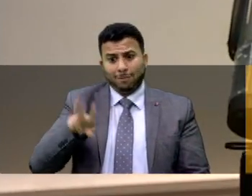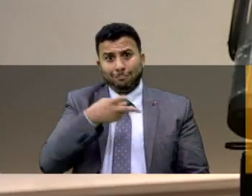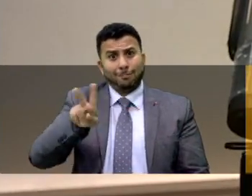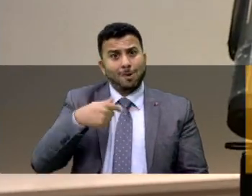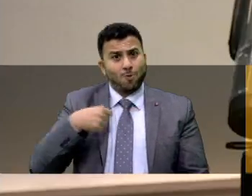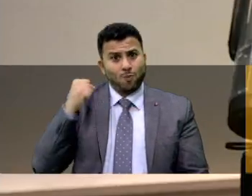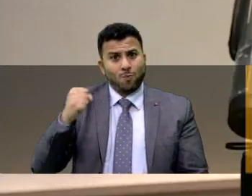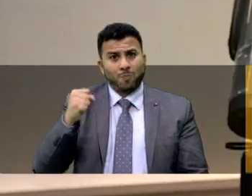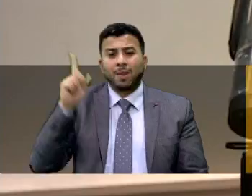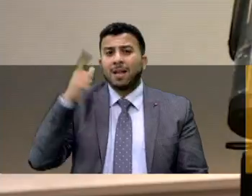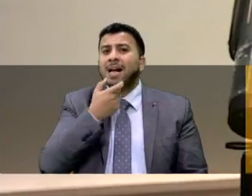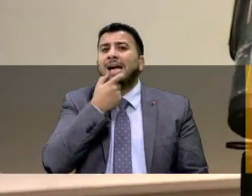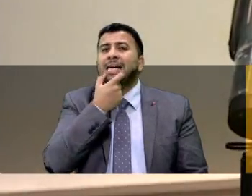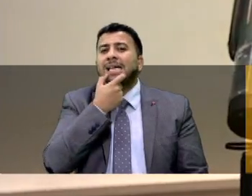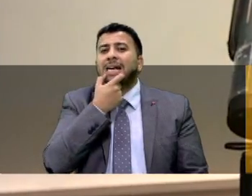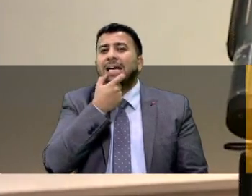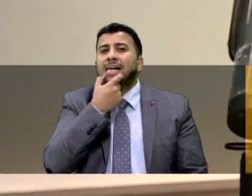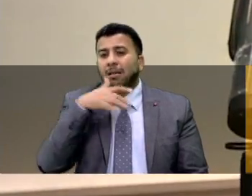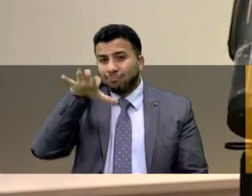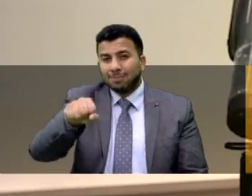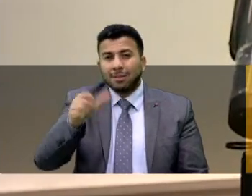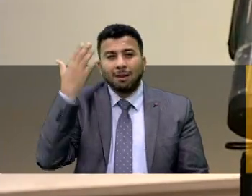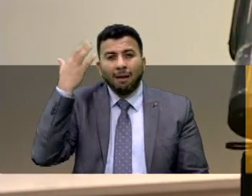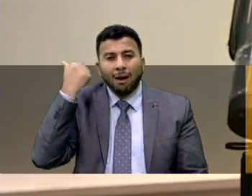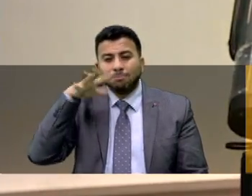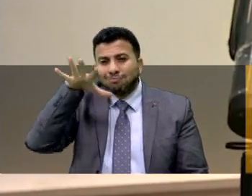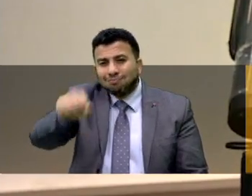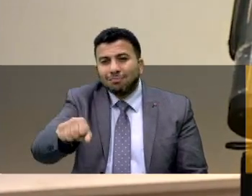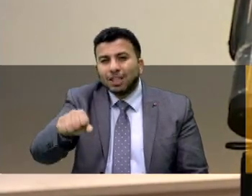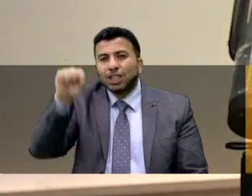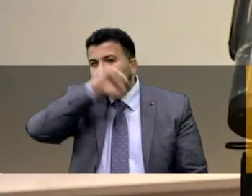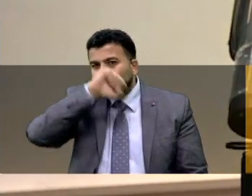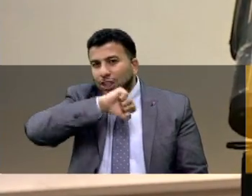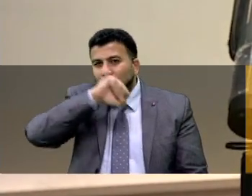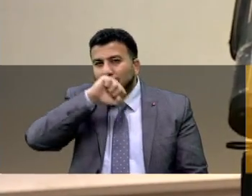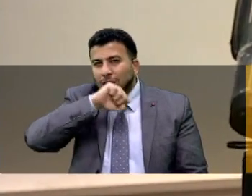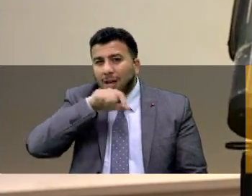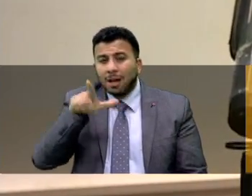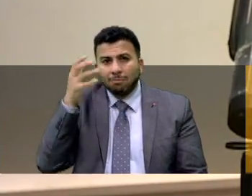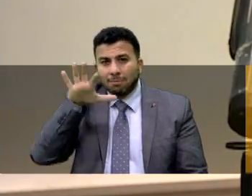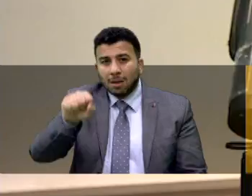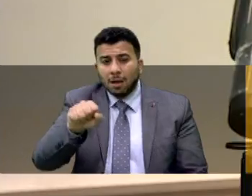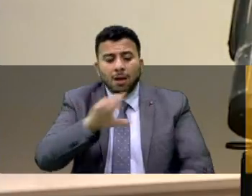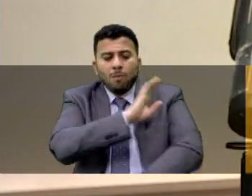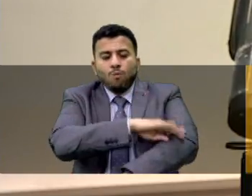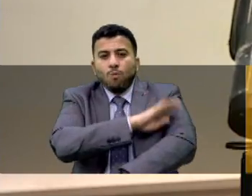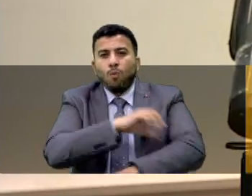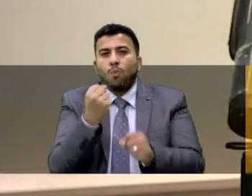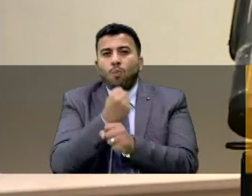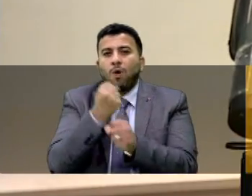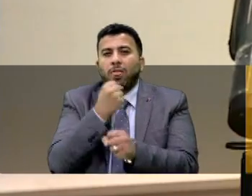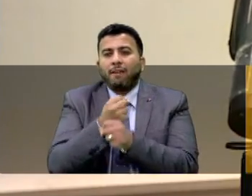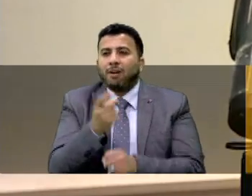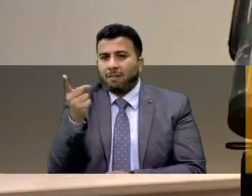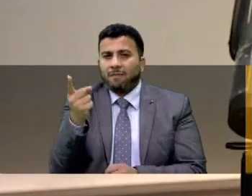القاعدة البريطانية في الشارقة عندها فريق، والفريق كله من الموظفين والعاملين